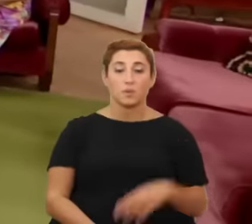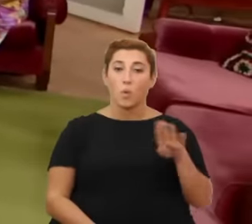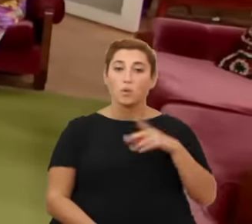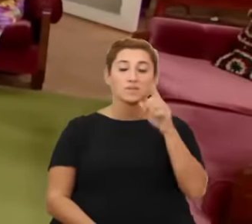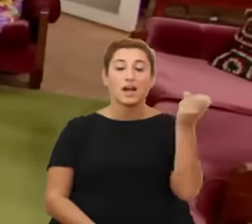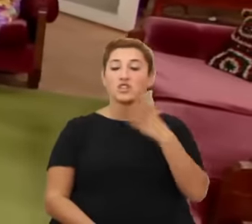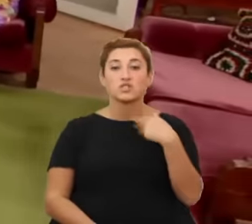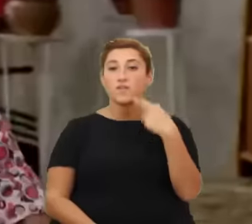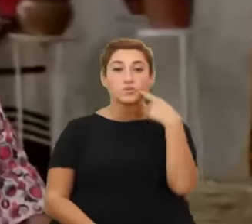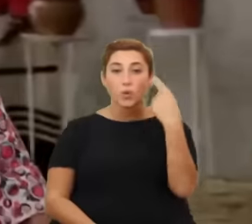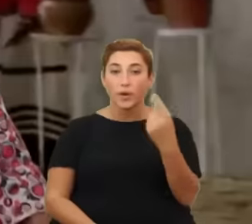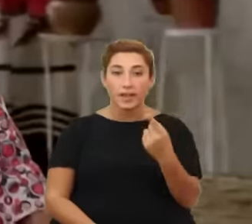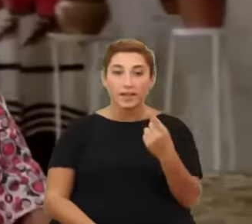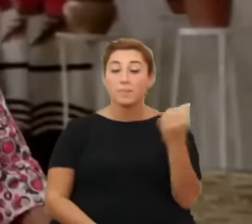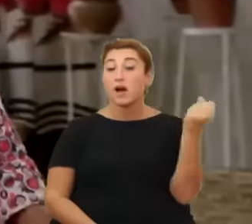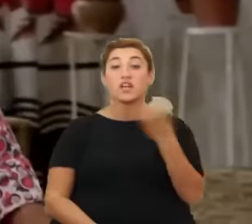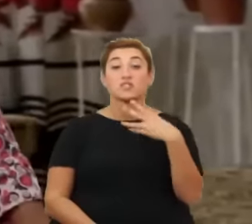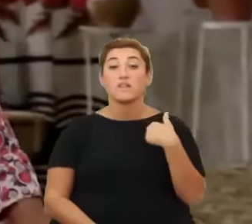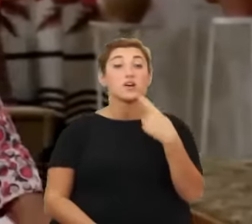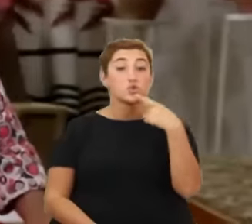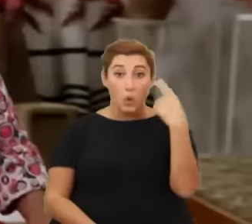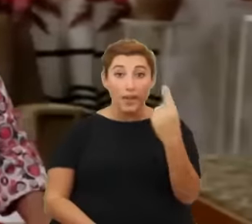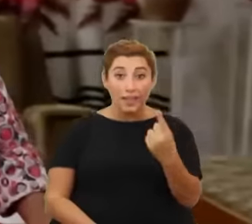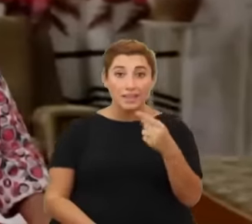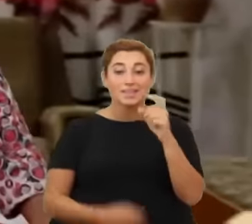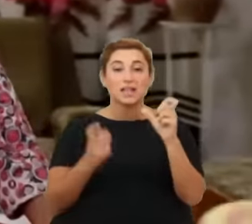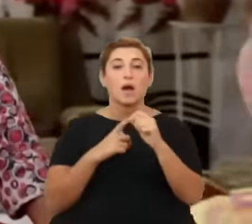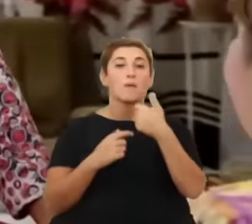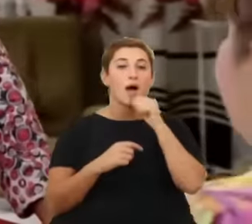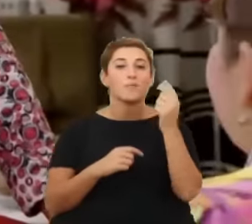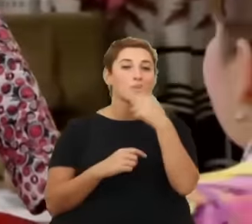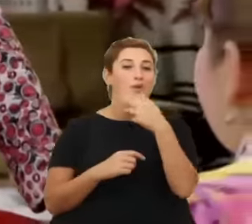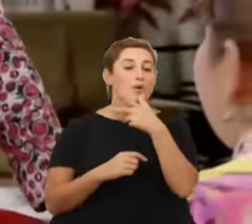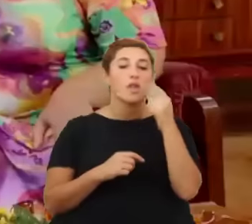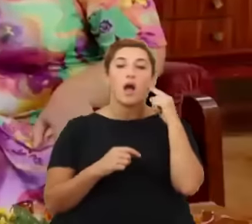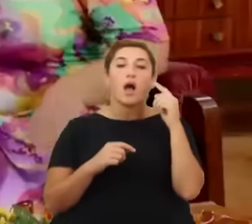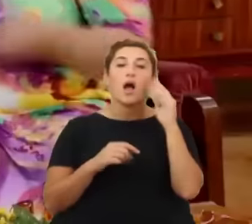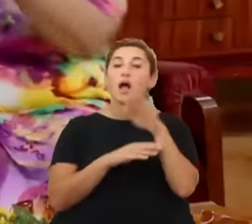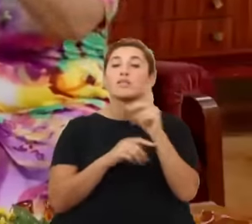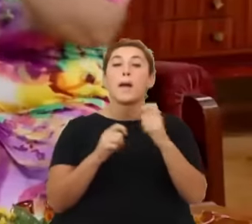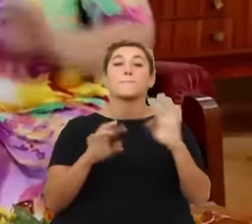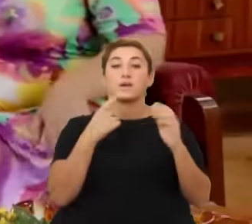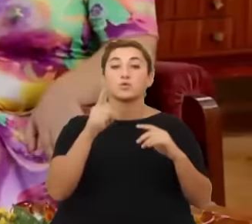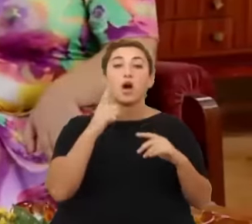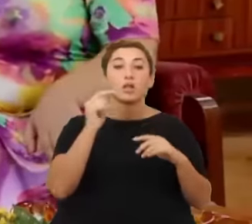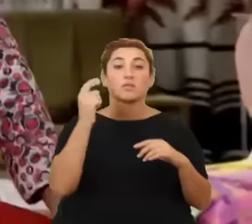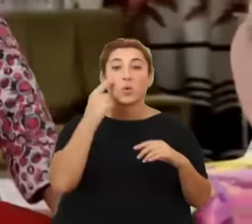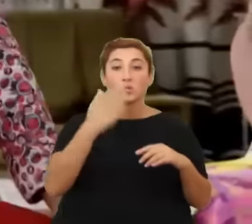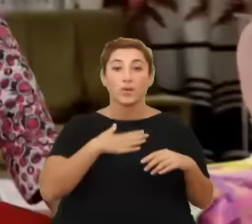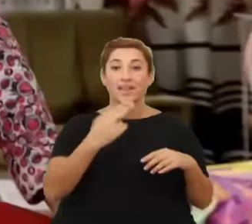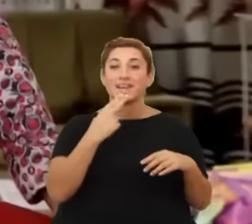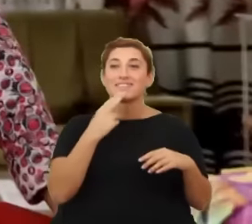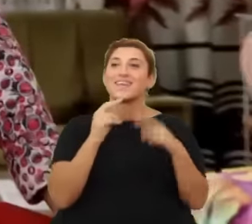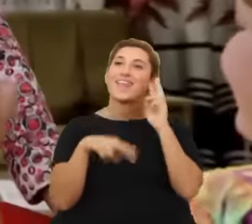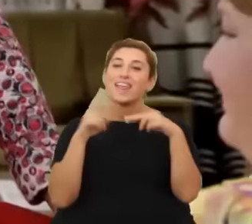Oğlum sana kaç kere söyledik? Kaç kere söyledik? Sami abinin gülen yüzüne aldanma dedik. Şu adamın gözünün önünde